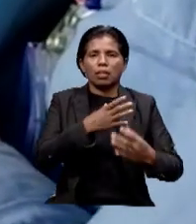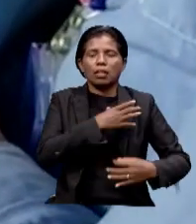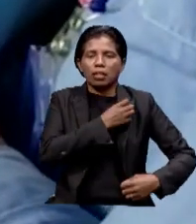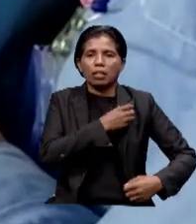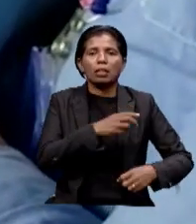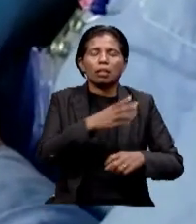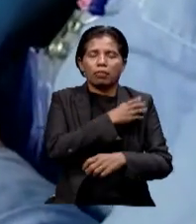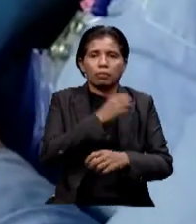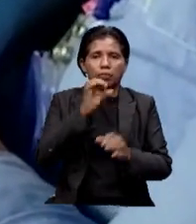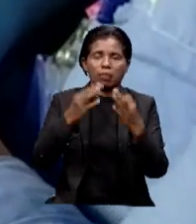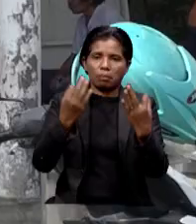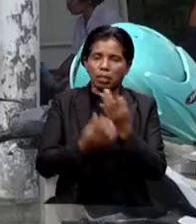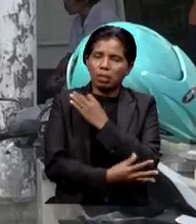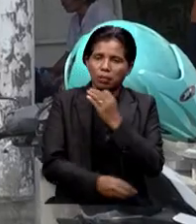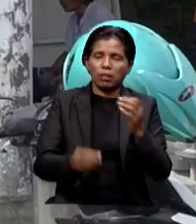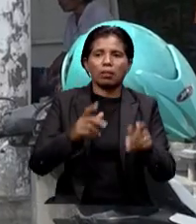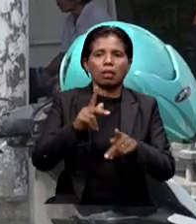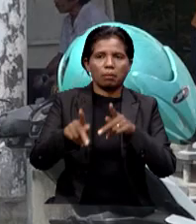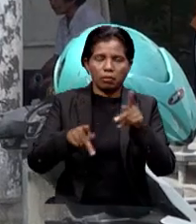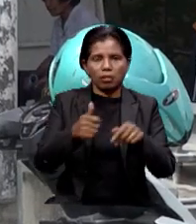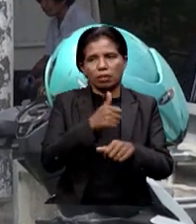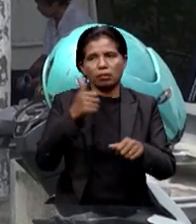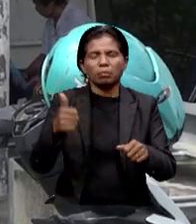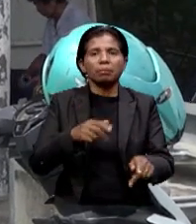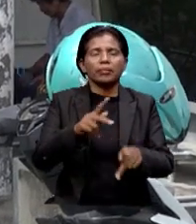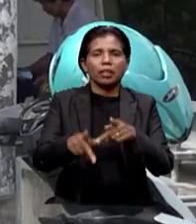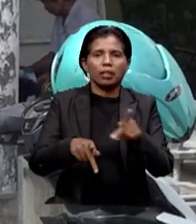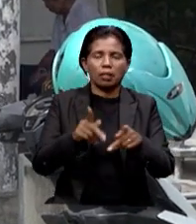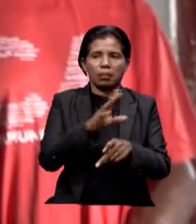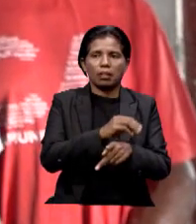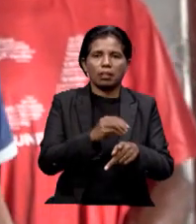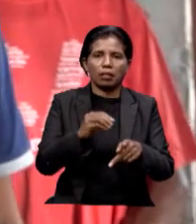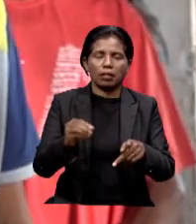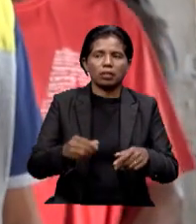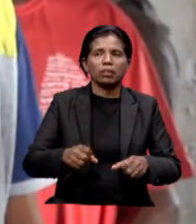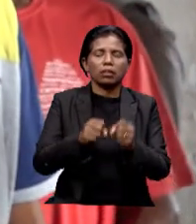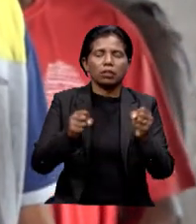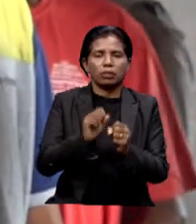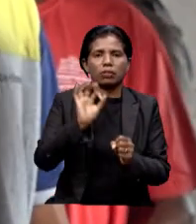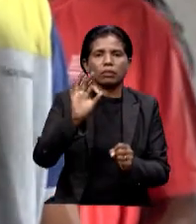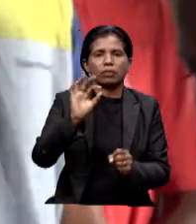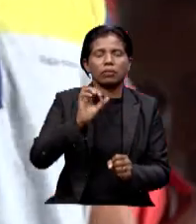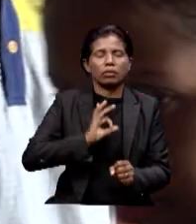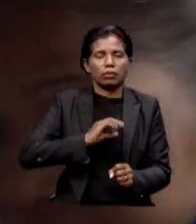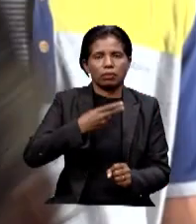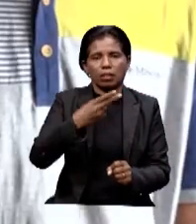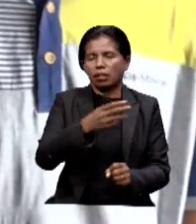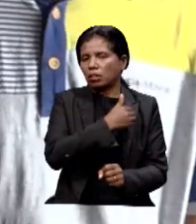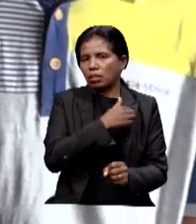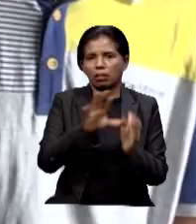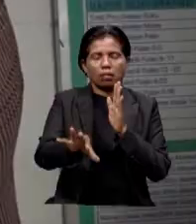vulnerable sira mai be da daun ne beneficiario hu si aldea Lurumata suku Fatuhada balun si dau ketan subsidio